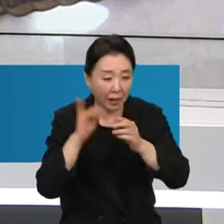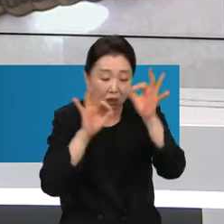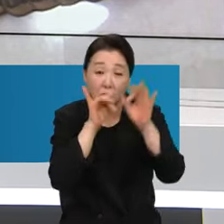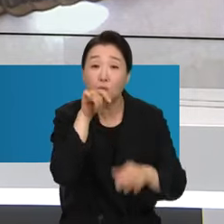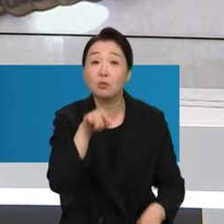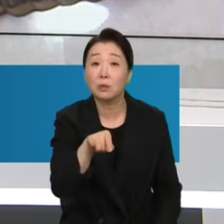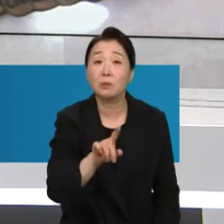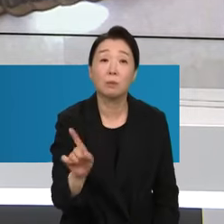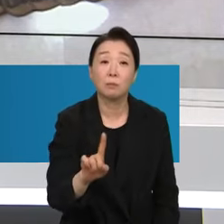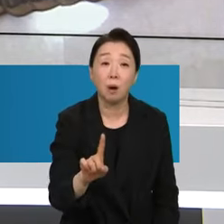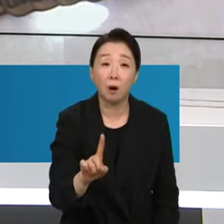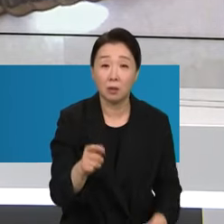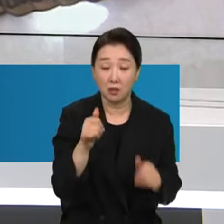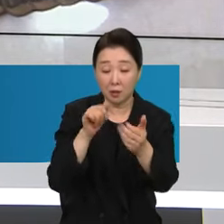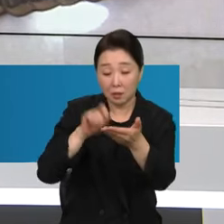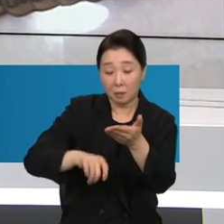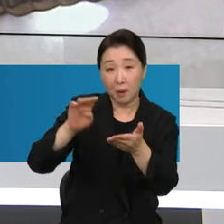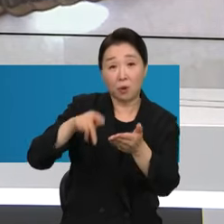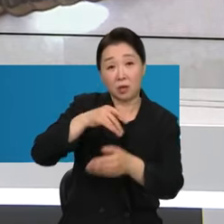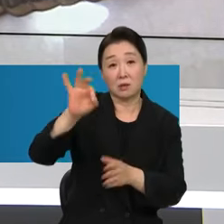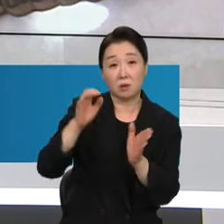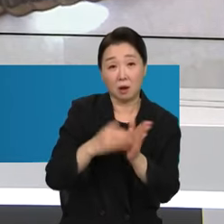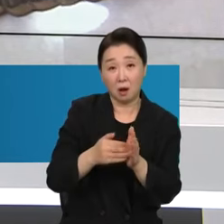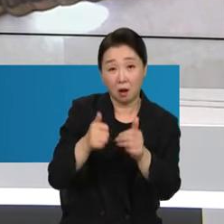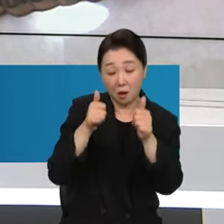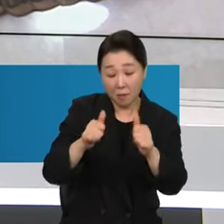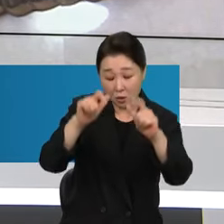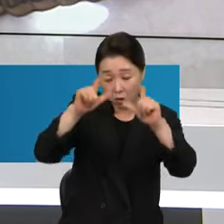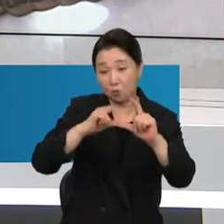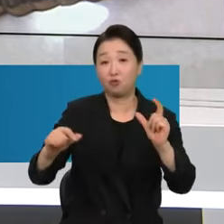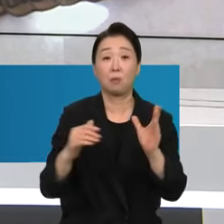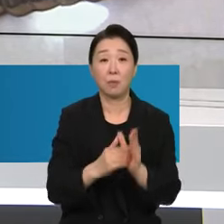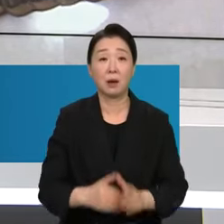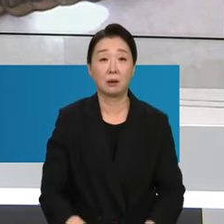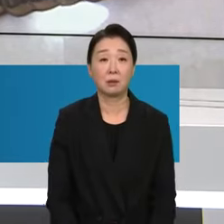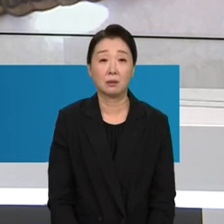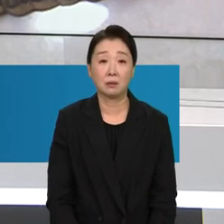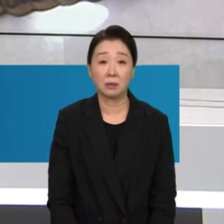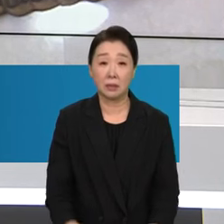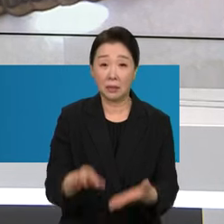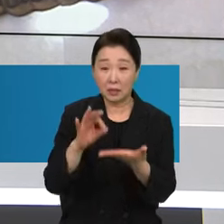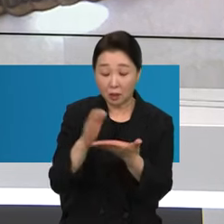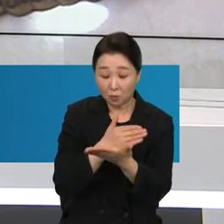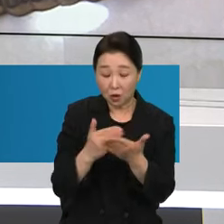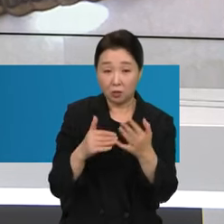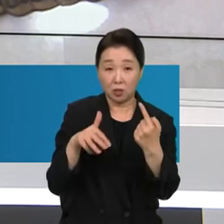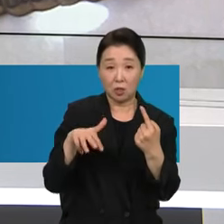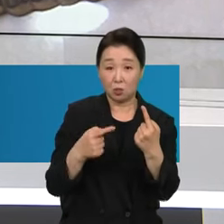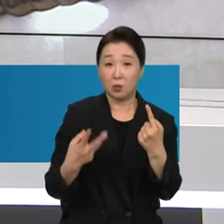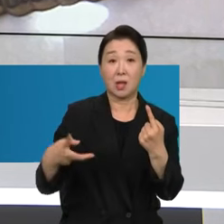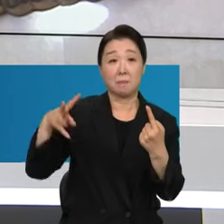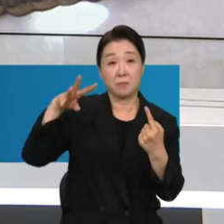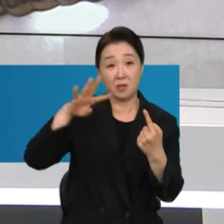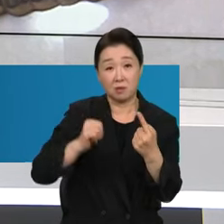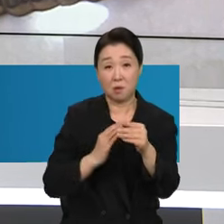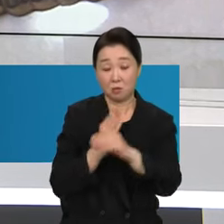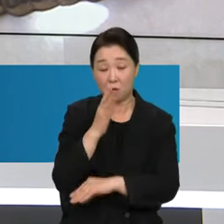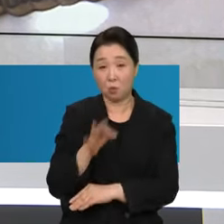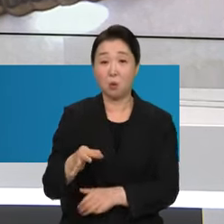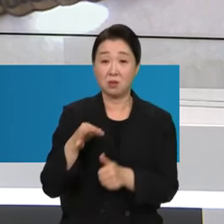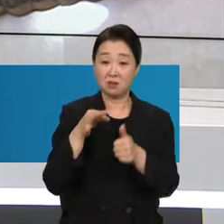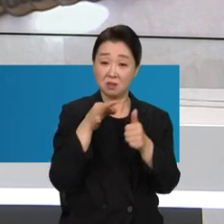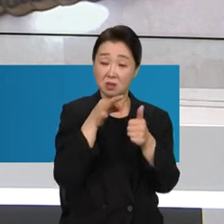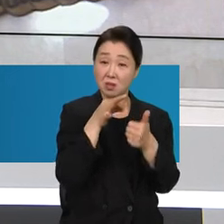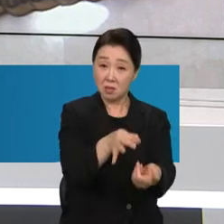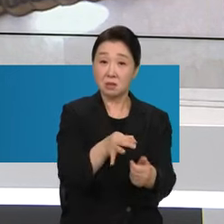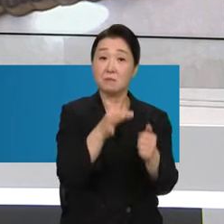주장했는데 재판부가 이걸 인정하고 판결문 일부를 수정했습니다. 재산 분할로 1조 3천억 원이 넘는 금액을